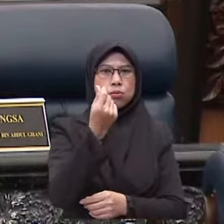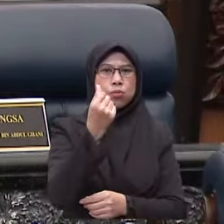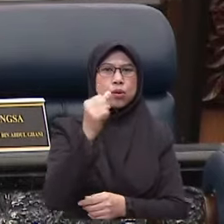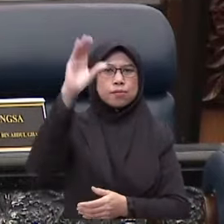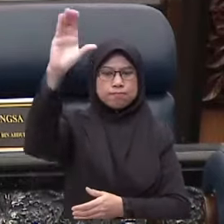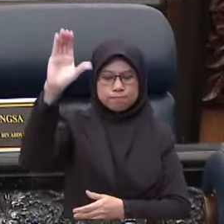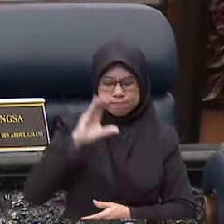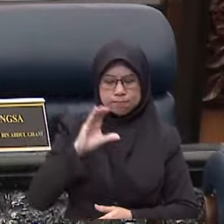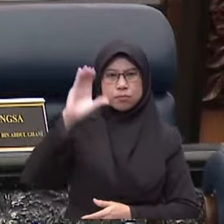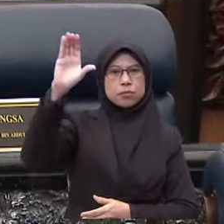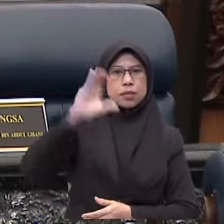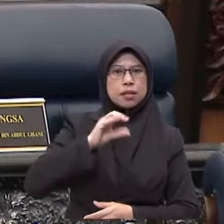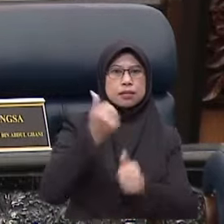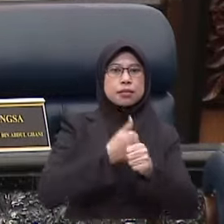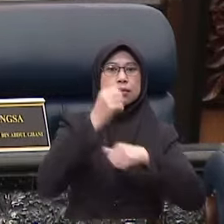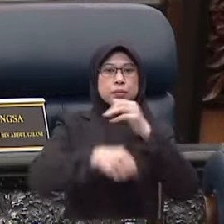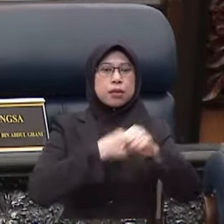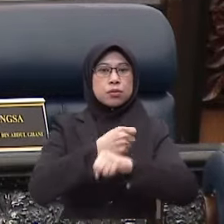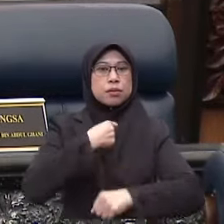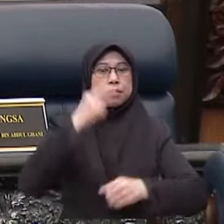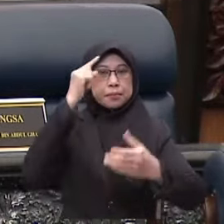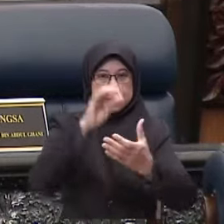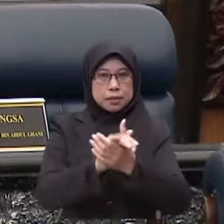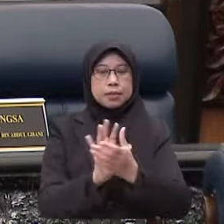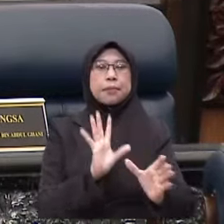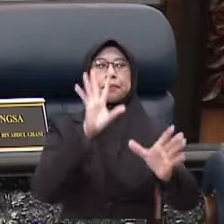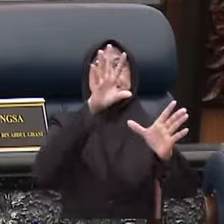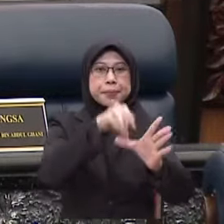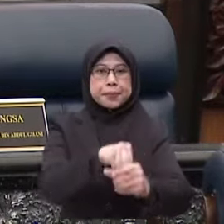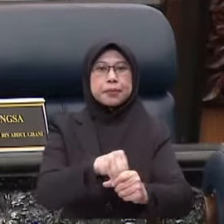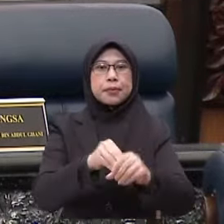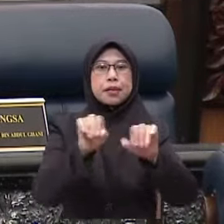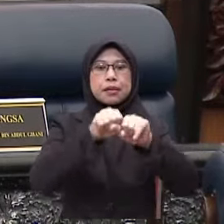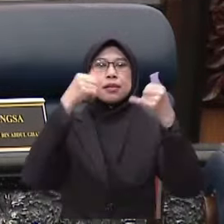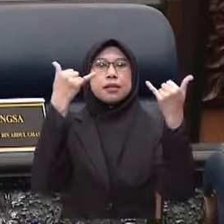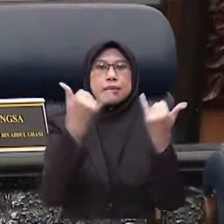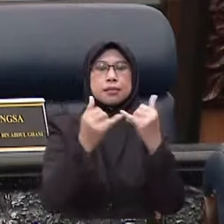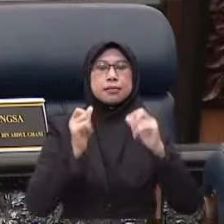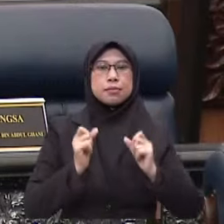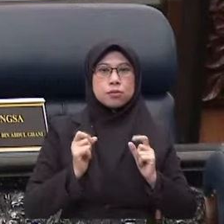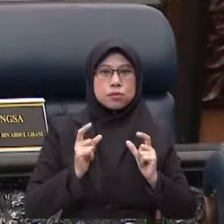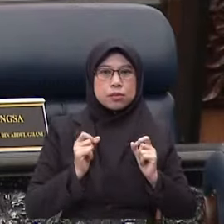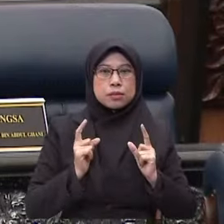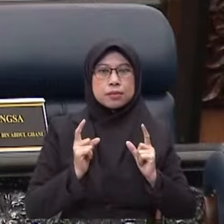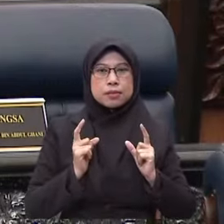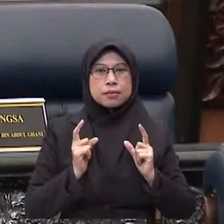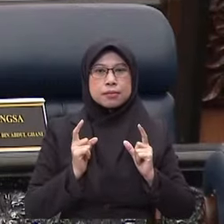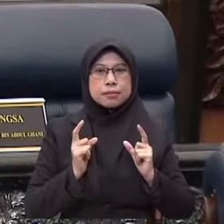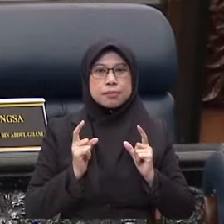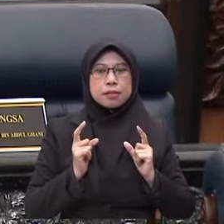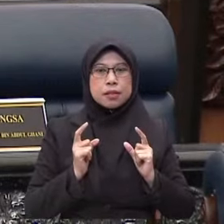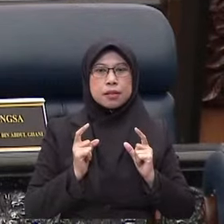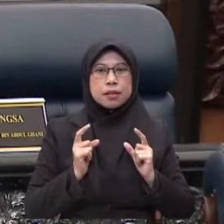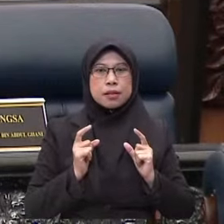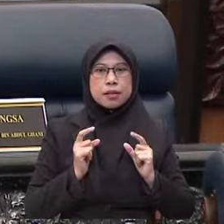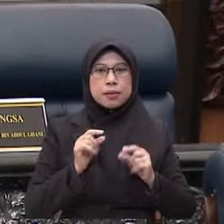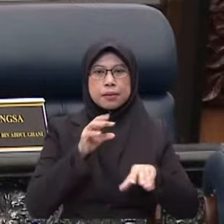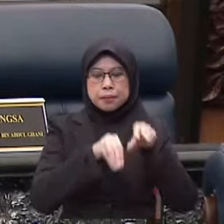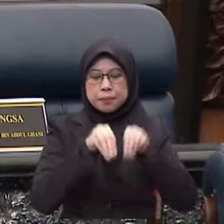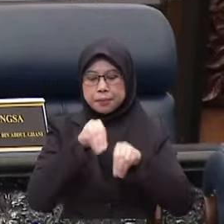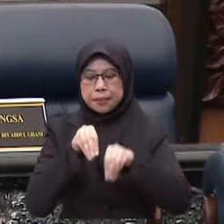macam-macam saya percaya dengan penglibatan syarikat-syarikat swasta yang terlibat dalam penanaman padi